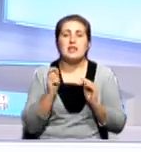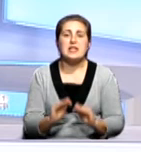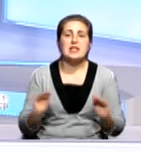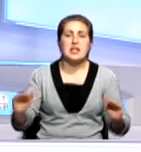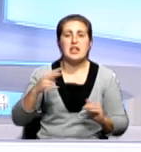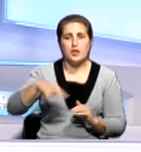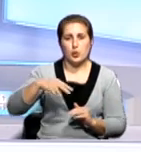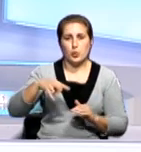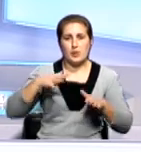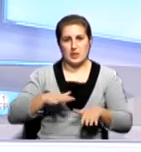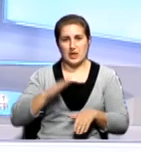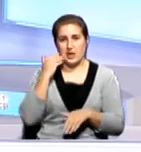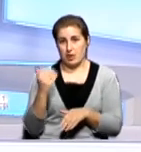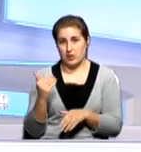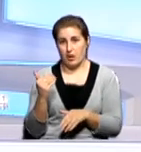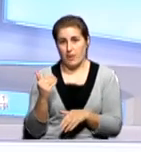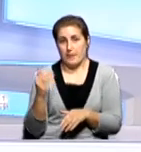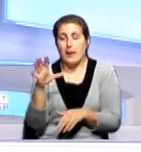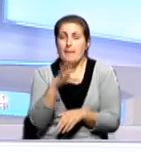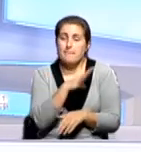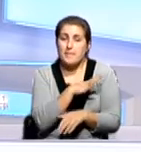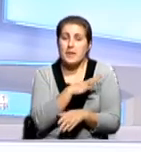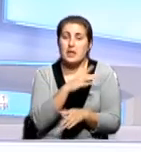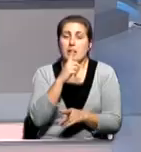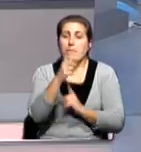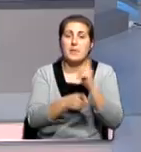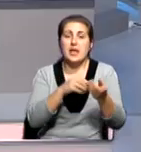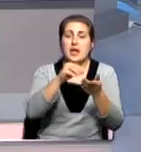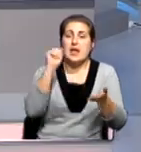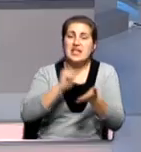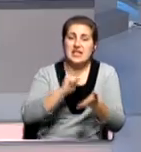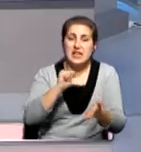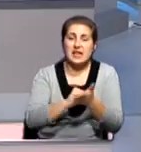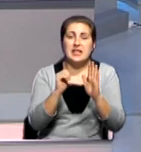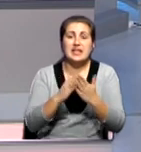литературы крымско-татарская и были переизданы книги